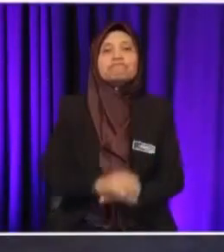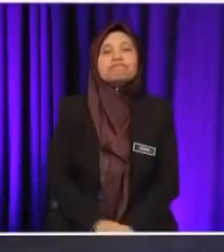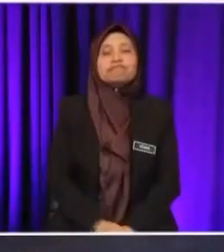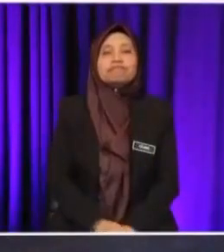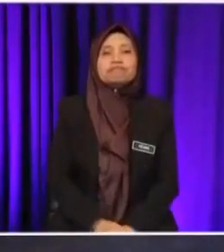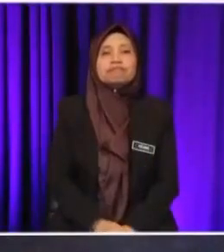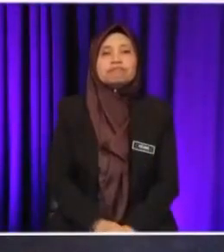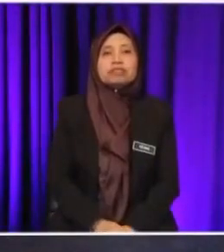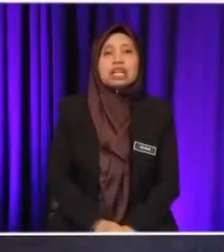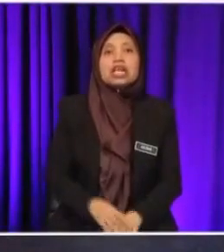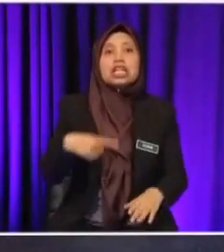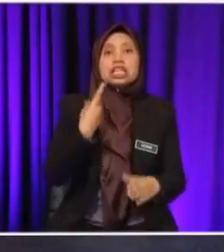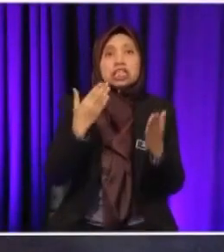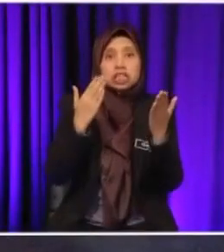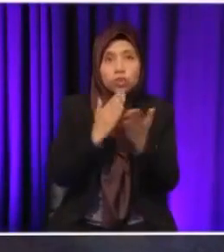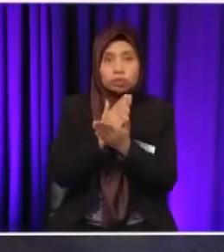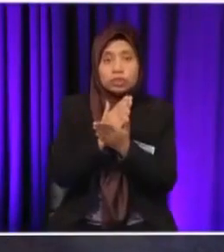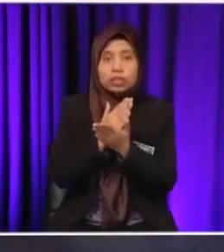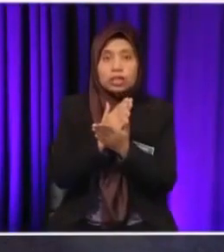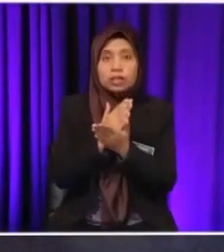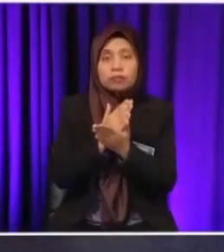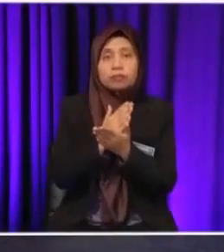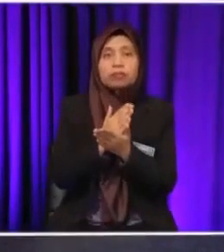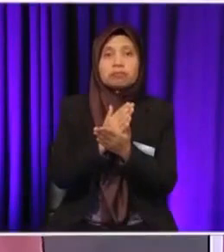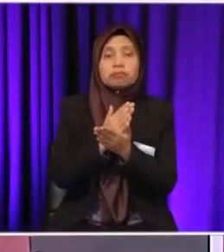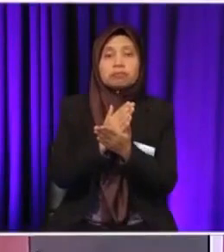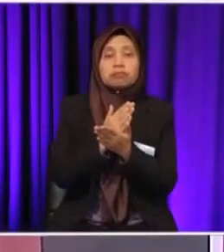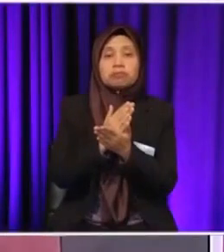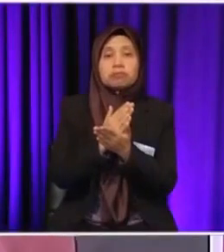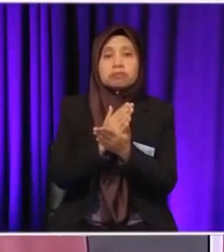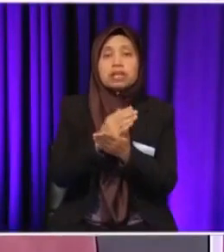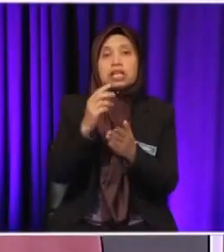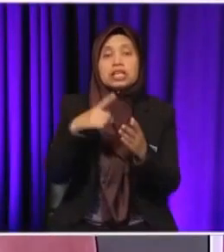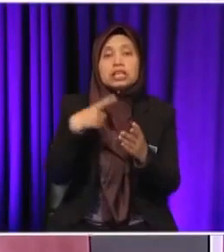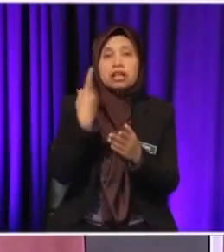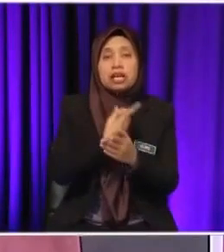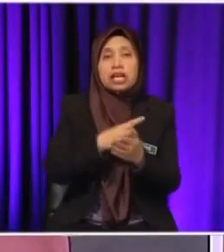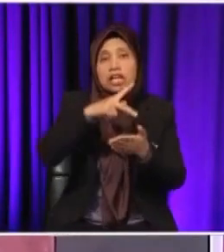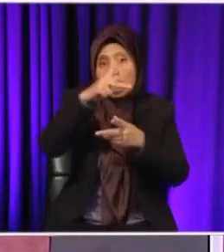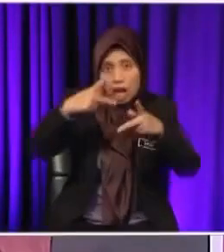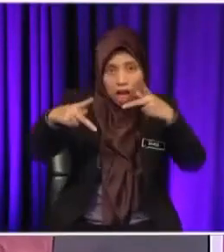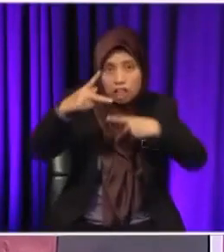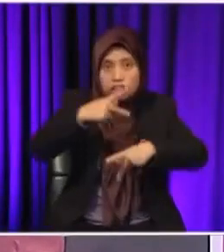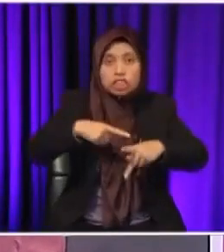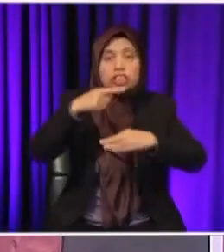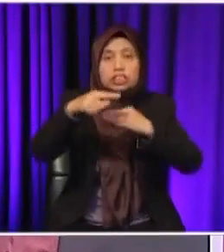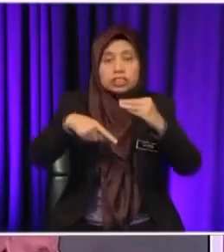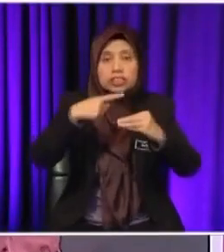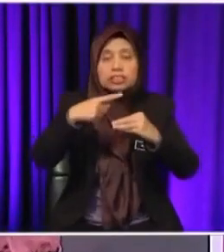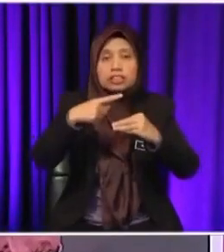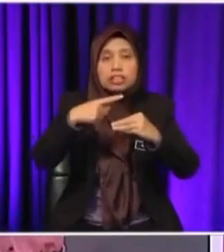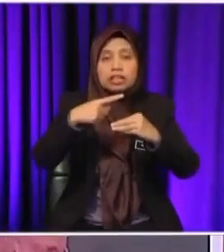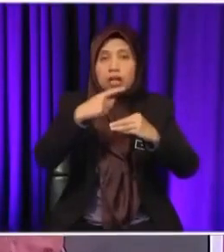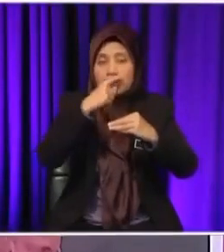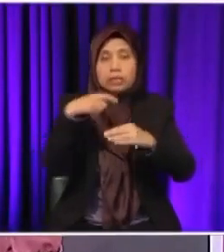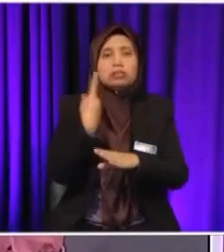kasih Lina. Okey, kita teruskan dengan elemen seterusnya yang kita akan kaji. Kita akan kupas dalam cerpen Res Judi Carta. Kita